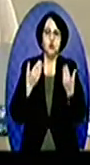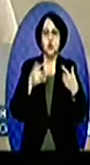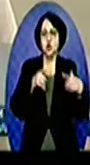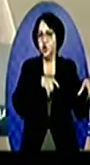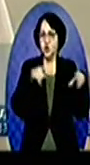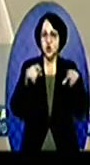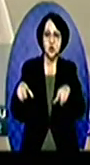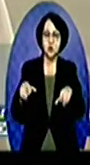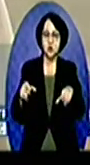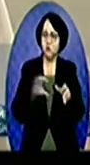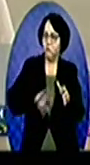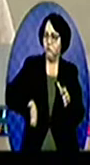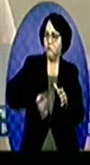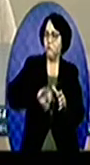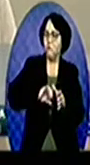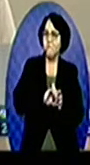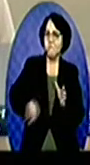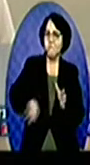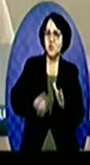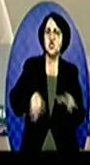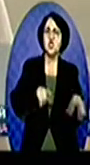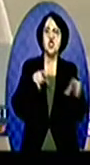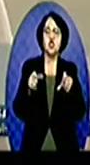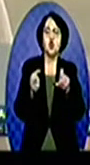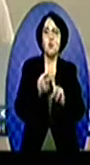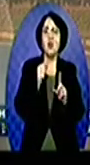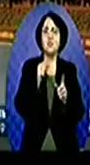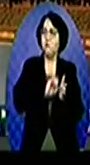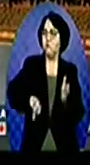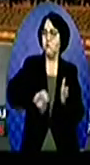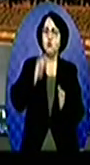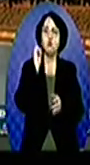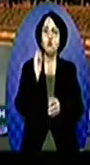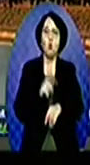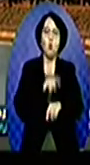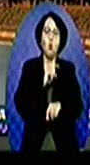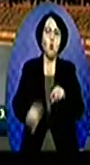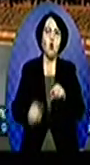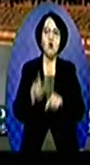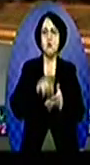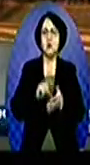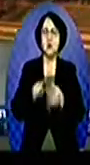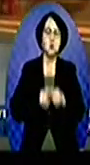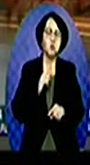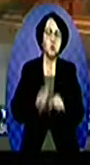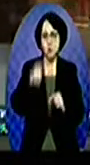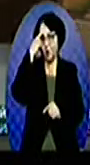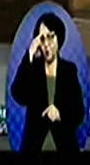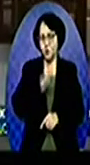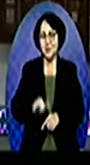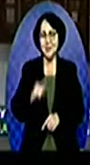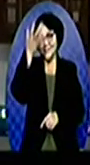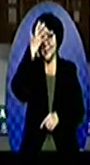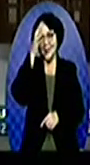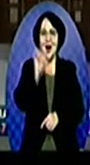25% нэмэгдэнэ гэж мэрэгжлийн нөхцөл үзэж байгаа. Тэг илүү шурхаа болж байгаа. Логистикийн шин төвийг Монгол Улсын засгийн газар болон Азийн хөгжлийн